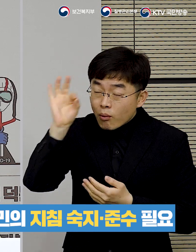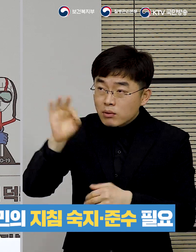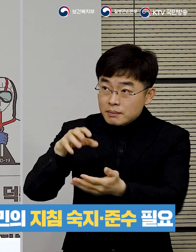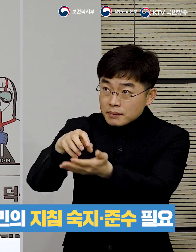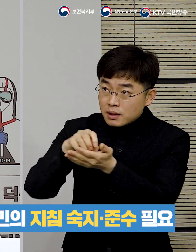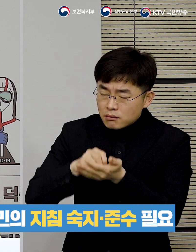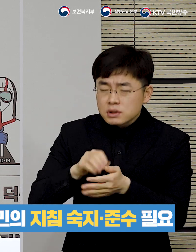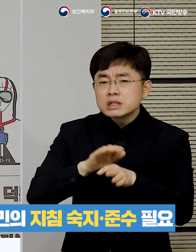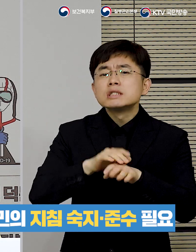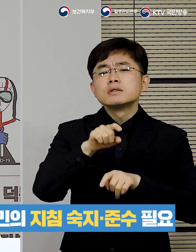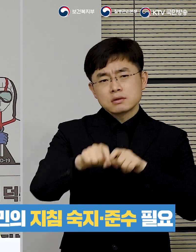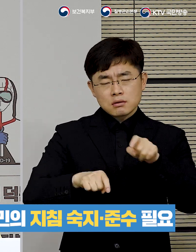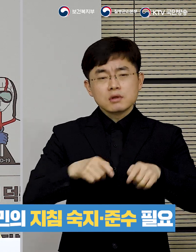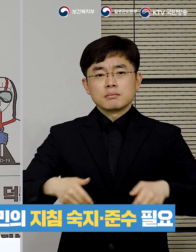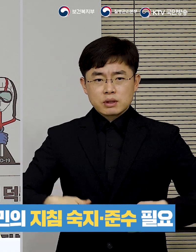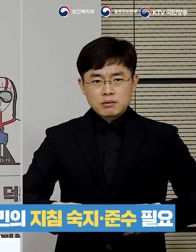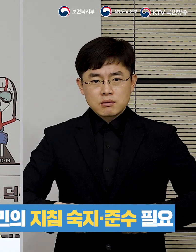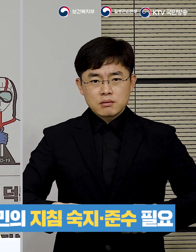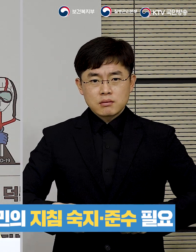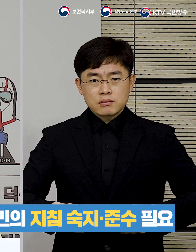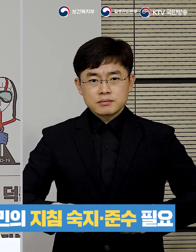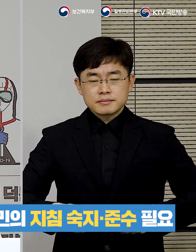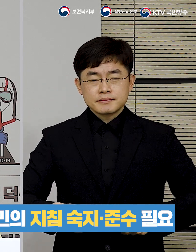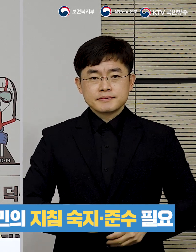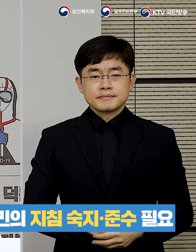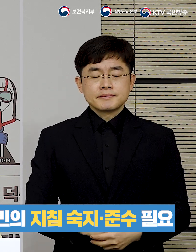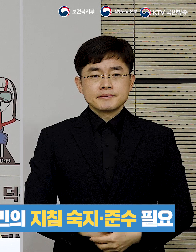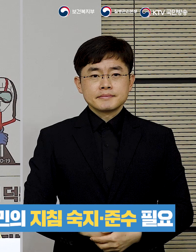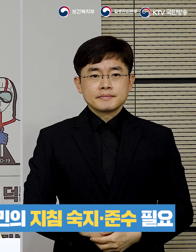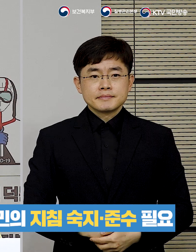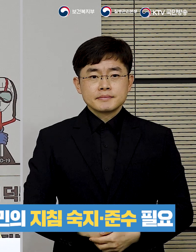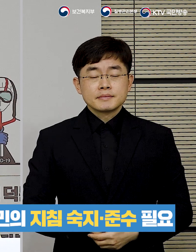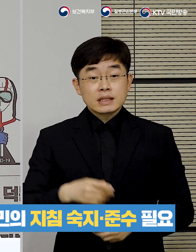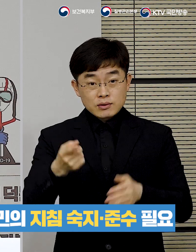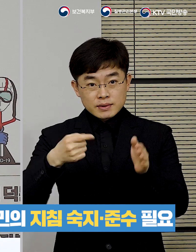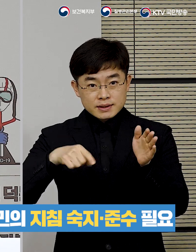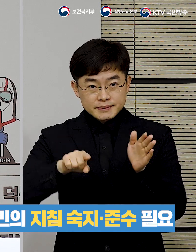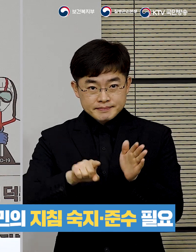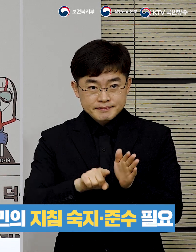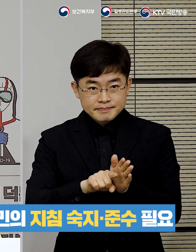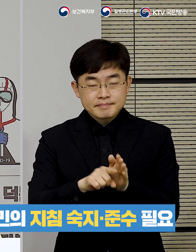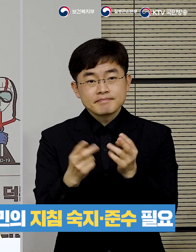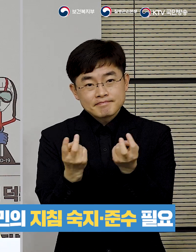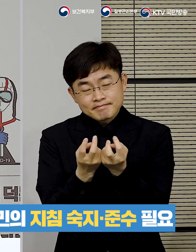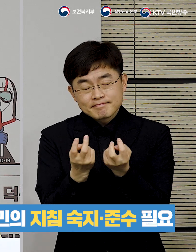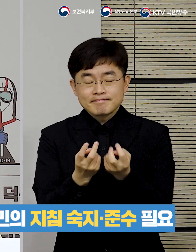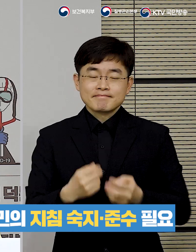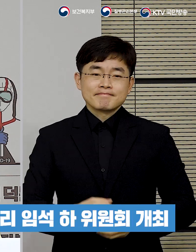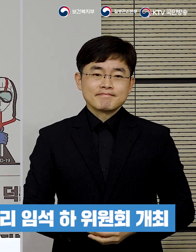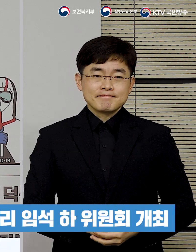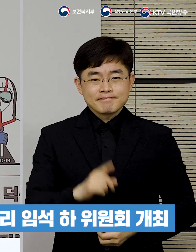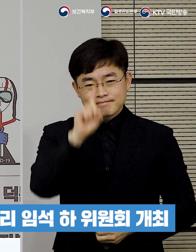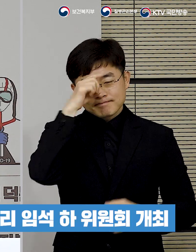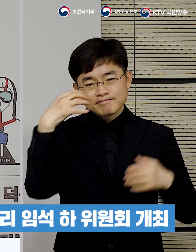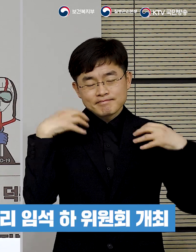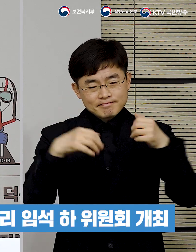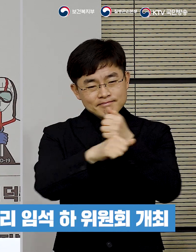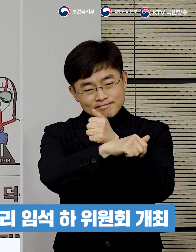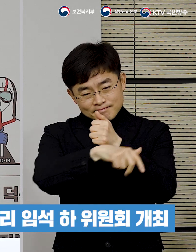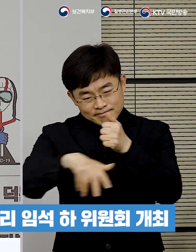잘 국민들께서 이해하시고 지켜지도록 하는 것이 두 번째의 큰 숙제입니다. 이를 위해서